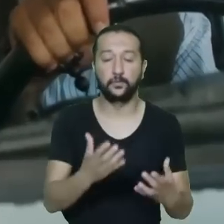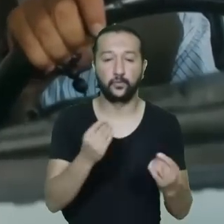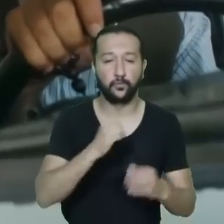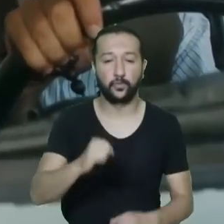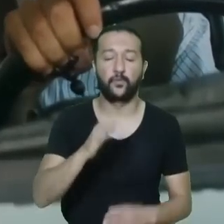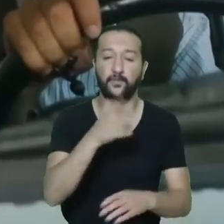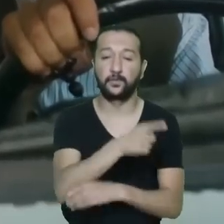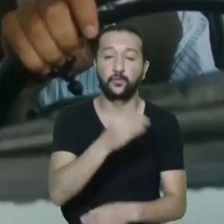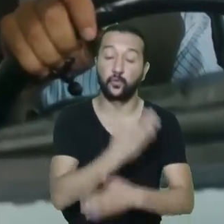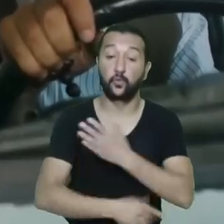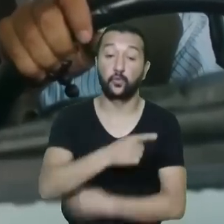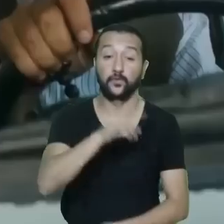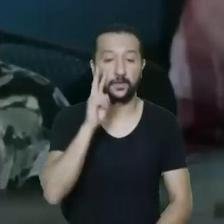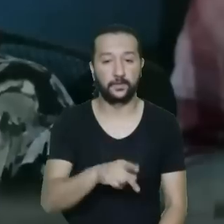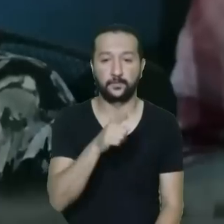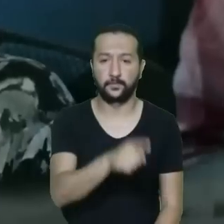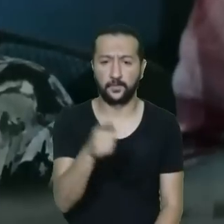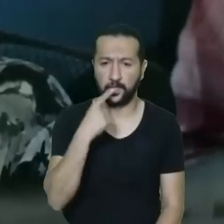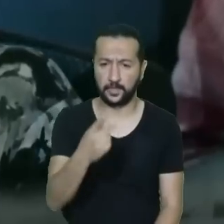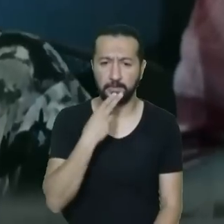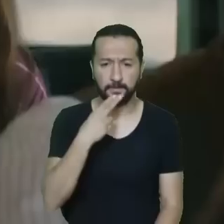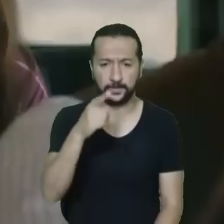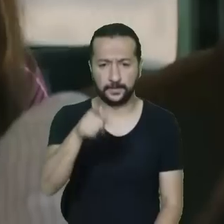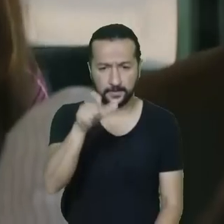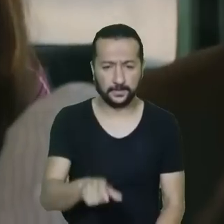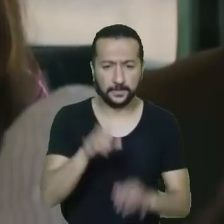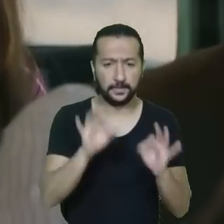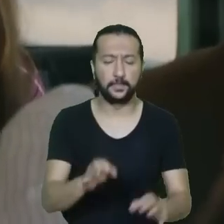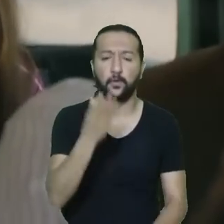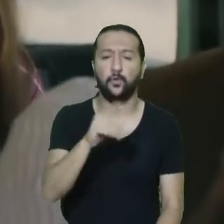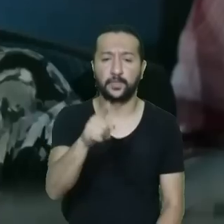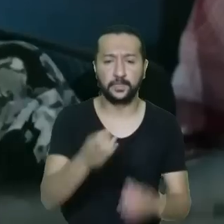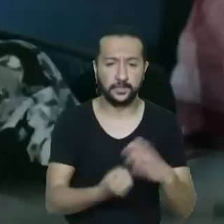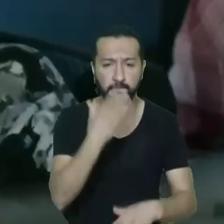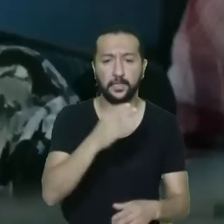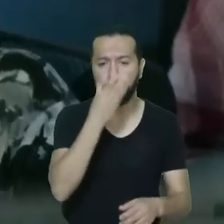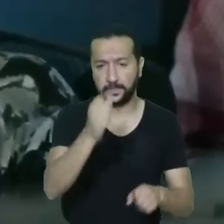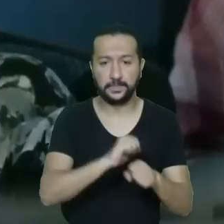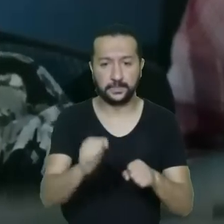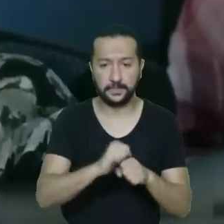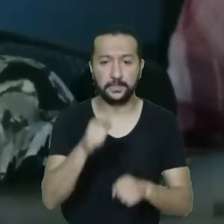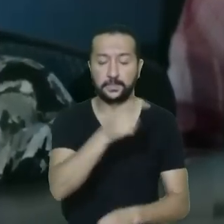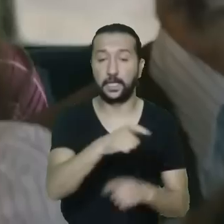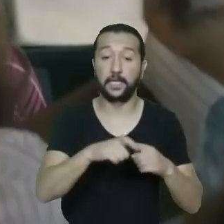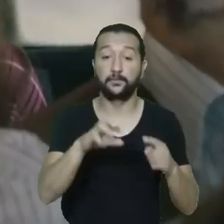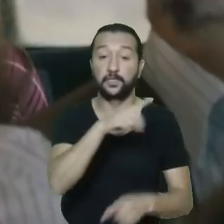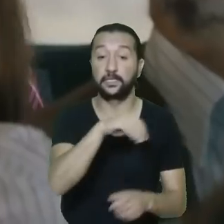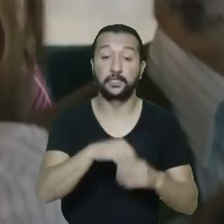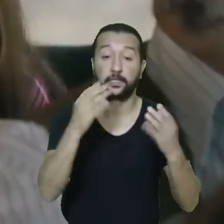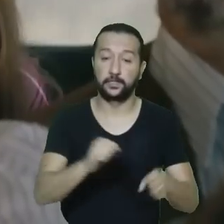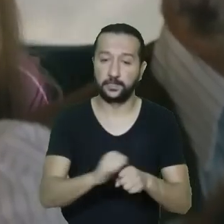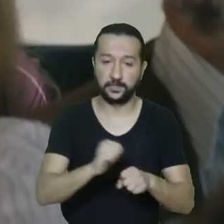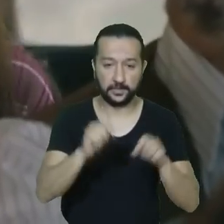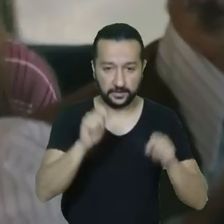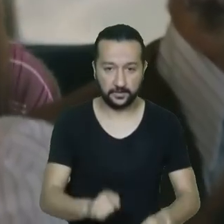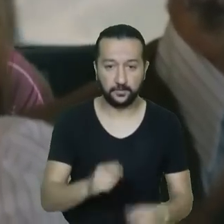çocuğun. Annem çok kokuyordu vallahi. Hadi kız oradan, senin kadar olamaz. Sabahlara kadar bezlerini yıkarım ekşi pınarda.